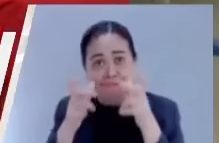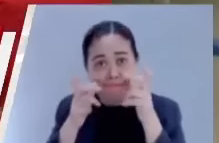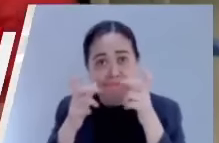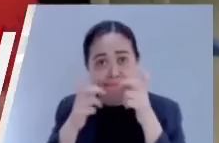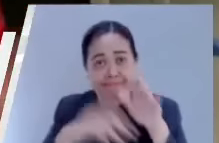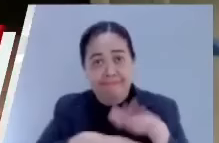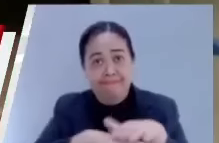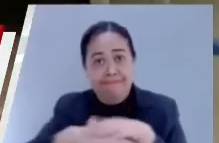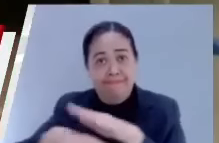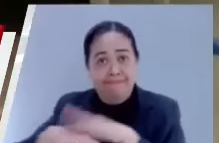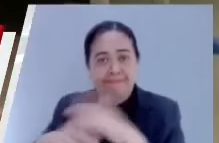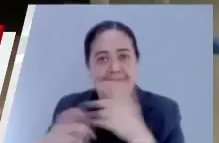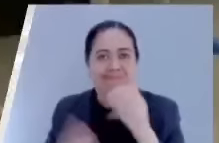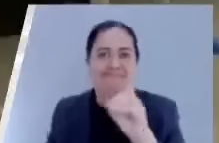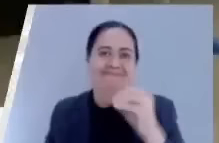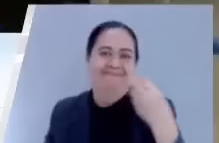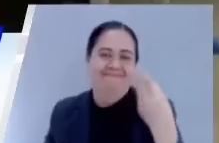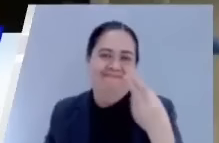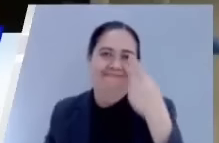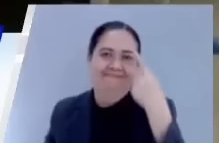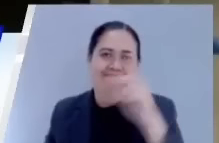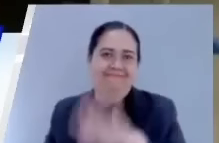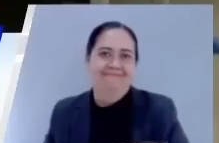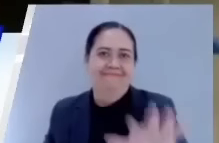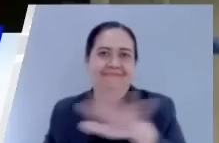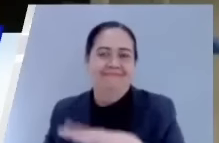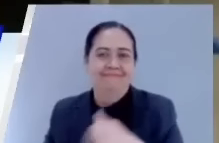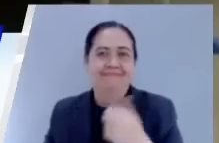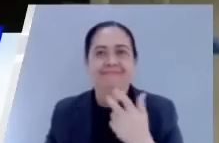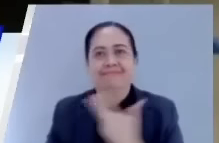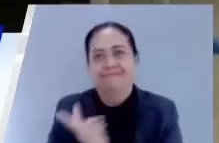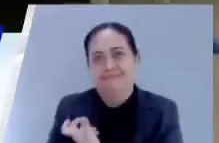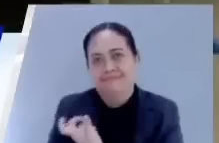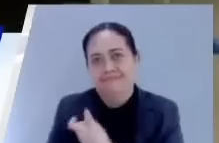ng Department of Health para ho sa kanilang pagbabakuna sa kanilang